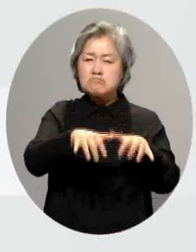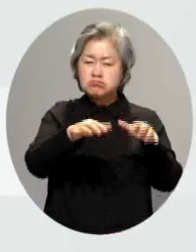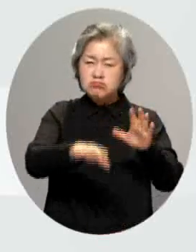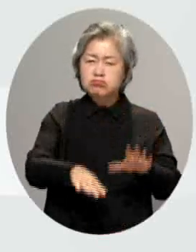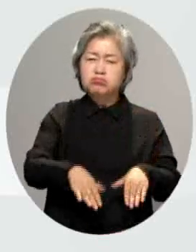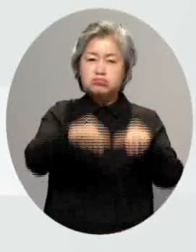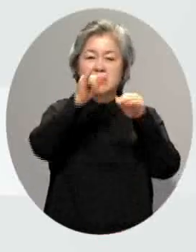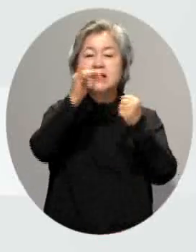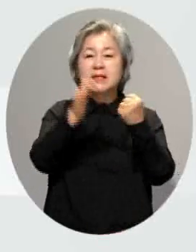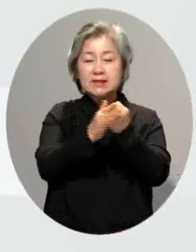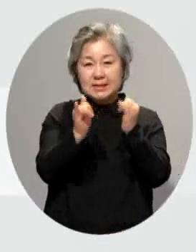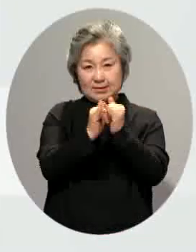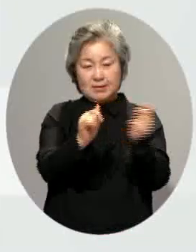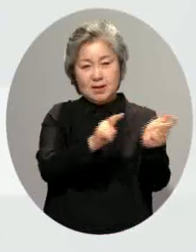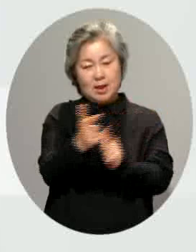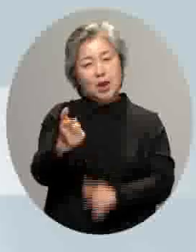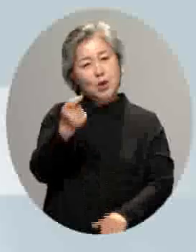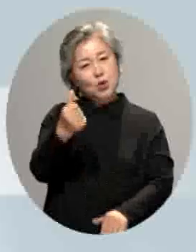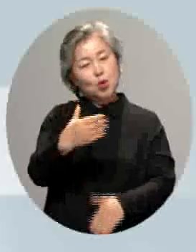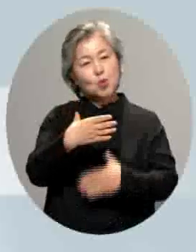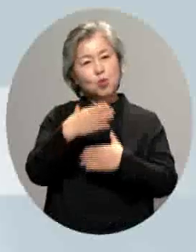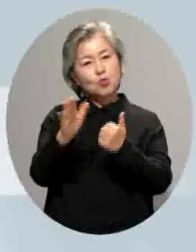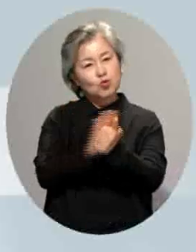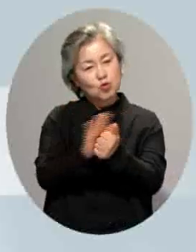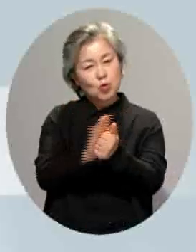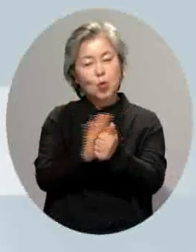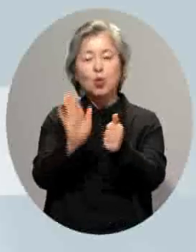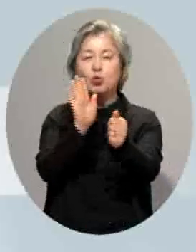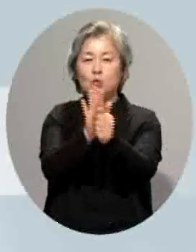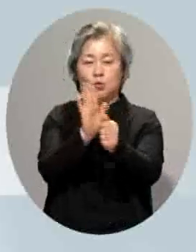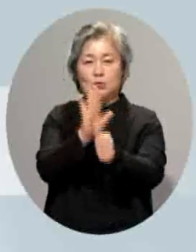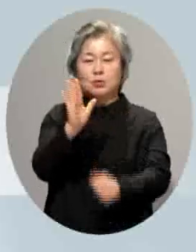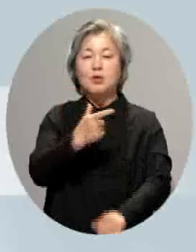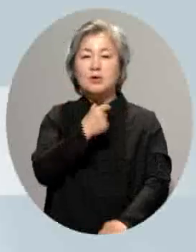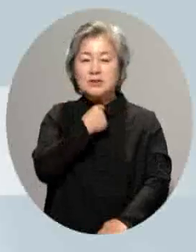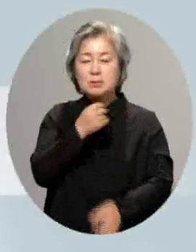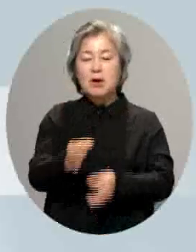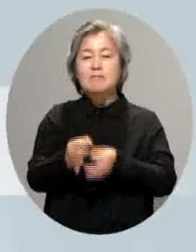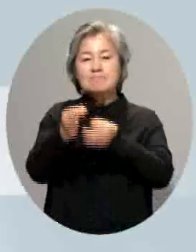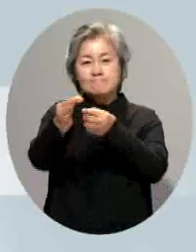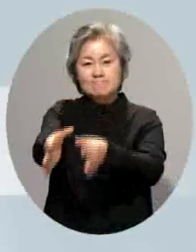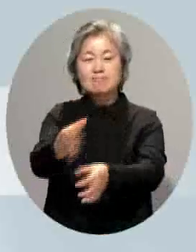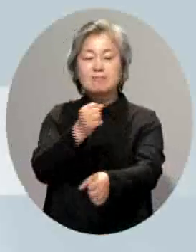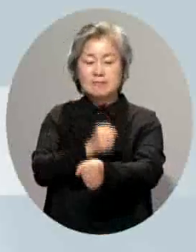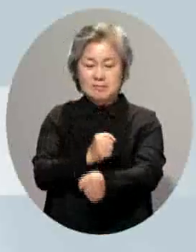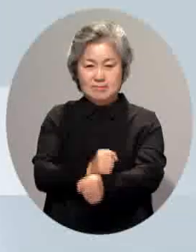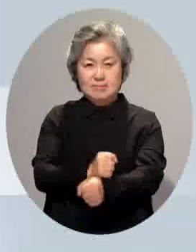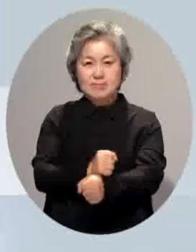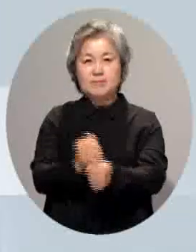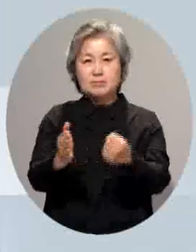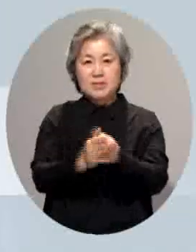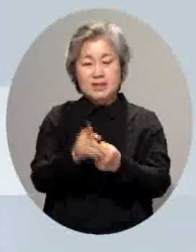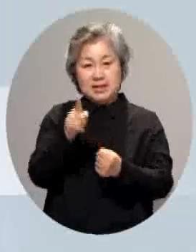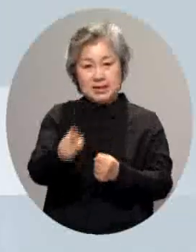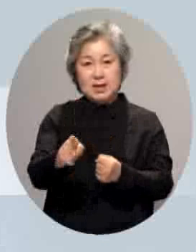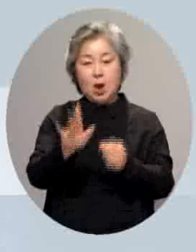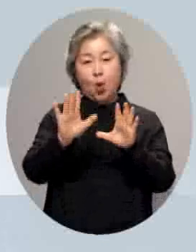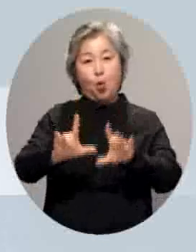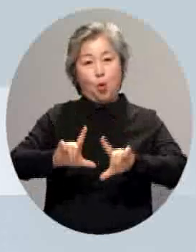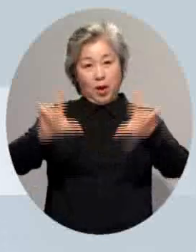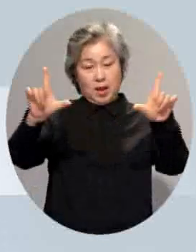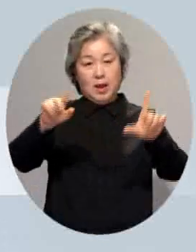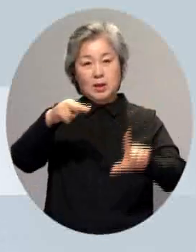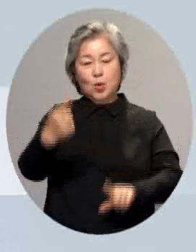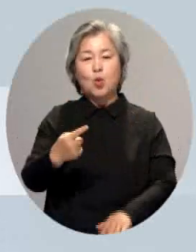실의에 빠진 주민들에게 조금이라도 위로와 도움이 되길 바라는 마음에 기부하게 됐다고 전했습니다. 박 선수는 올해